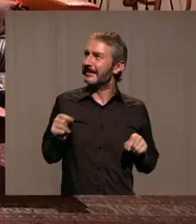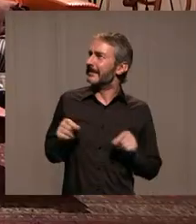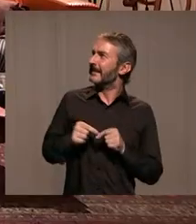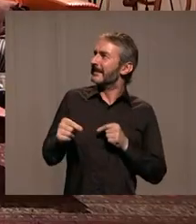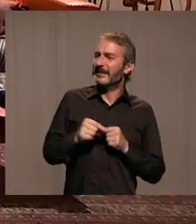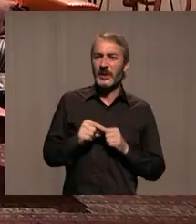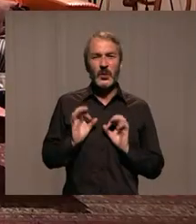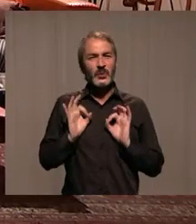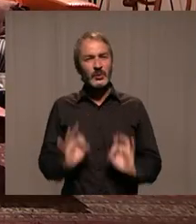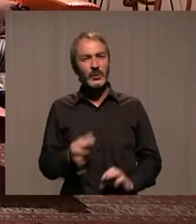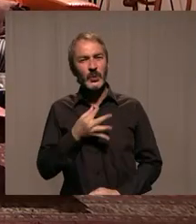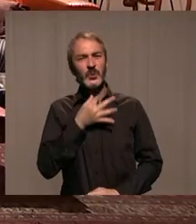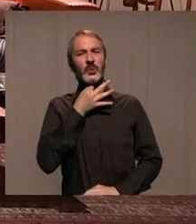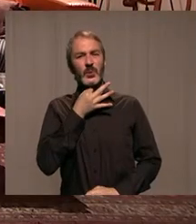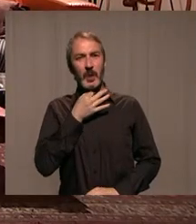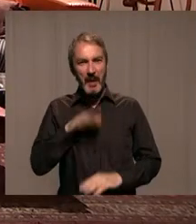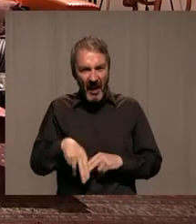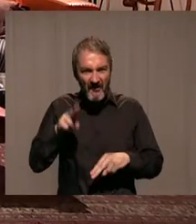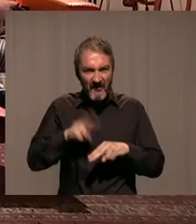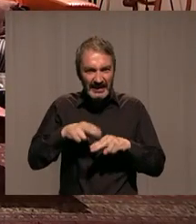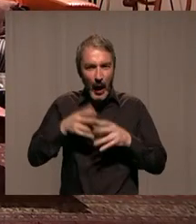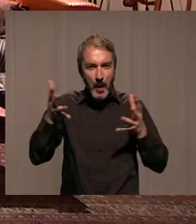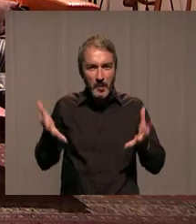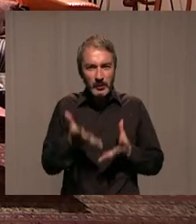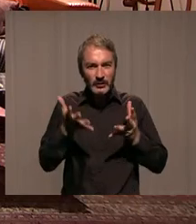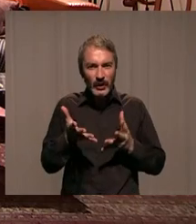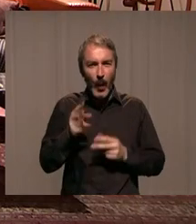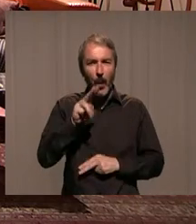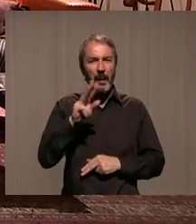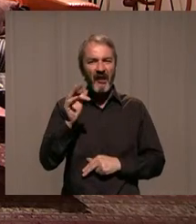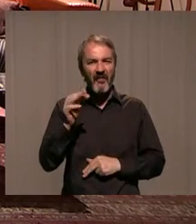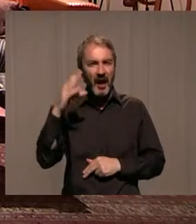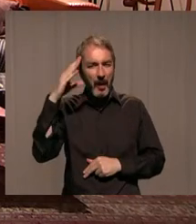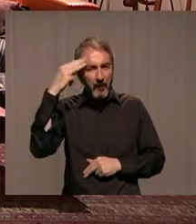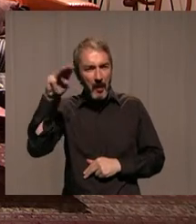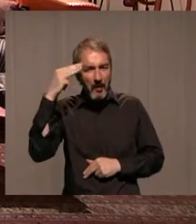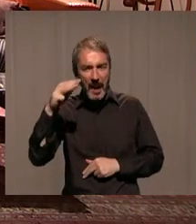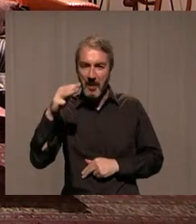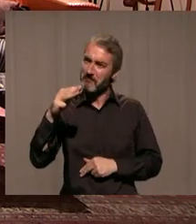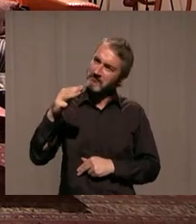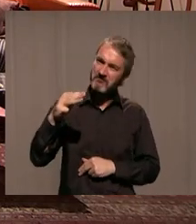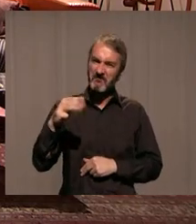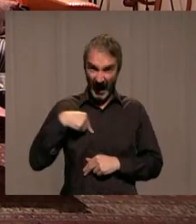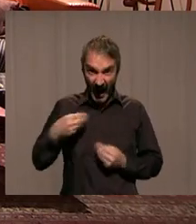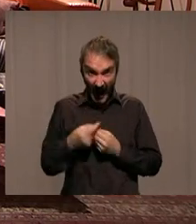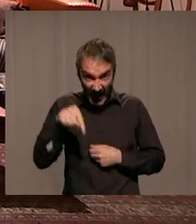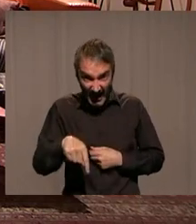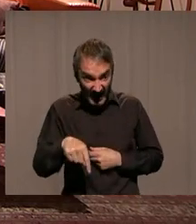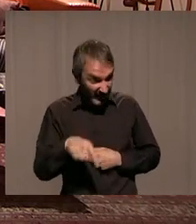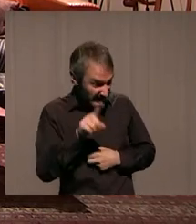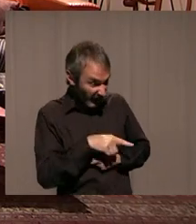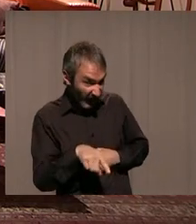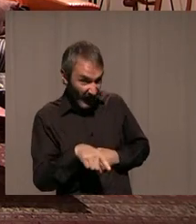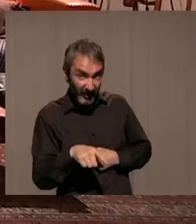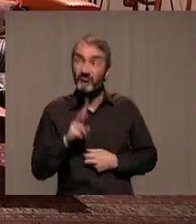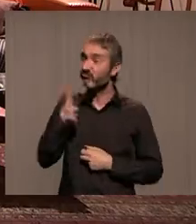una festa de la promoció de la UPF, no sé. Creus que hi cabrem, aquí? Jo